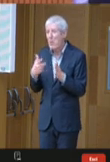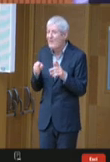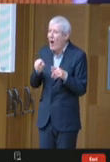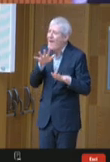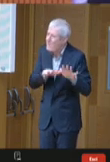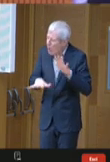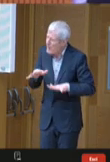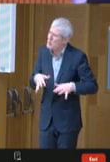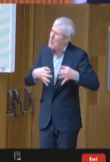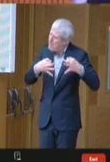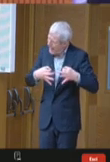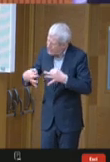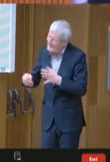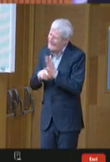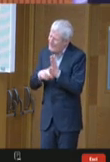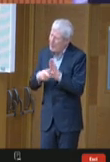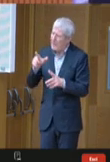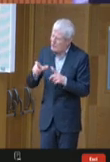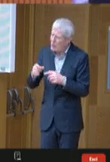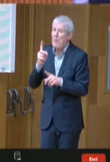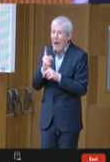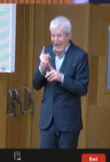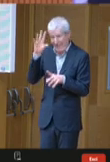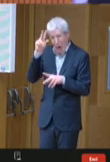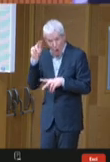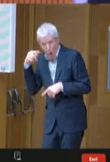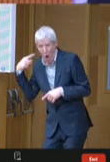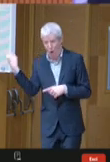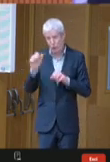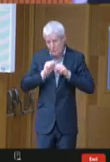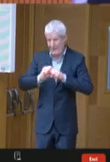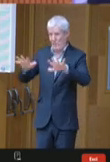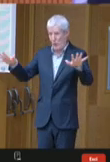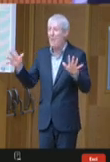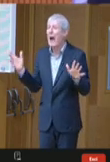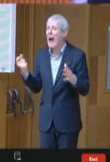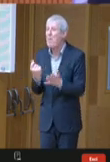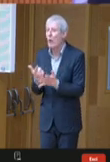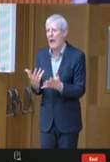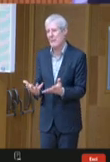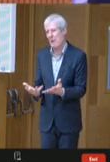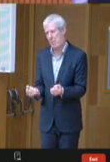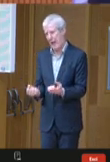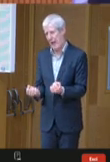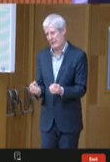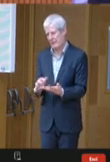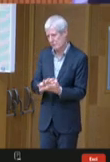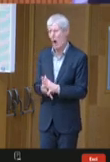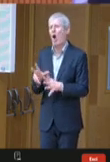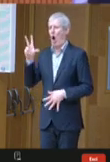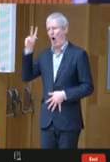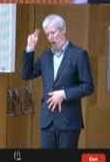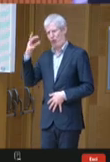molto precise sui diritti delle persone con disabilità vengono conosciute, ma è ancora più importante passare all'atto pratico, no? Passare dalla